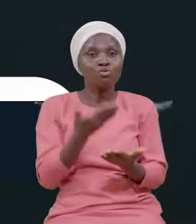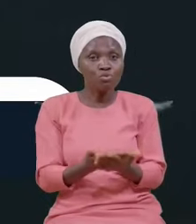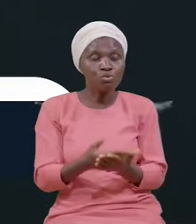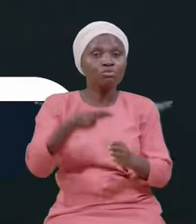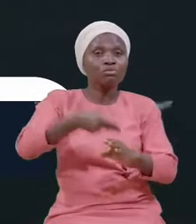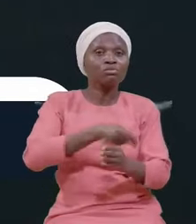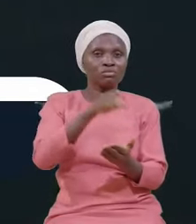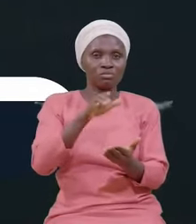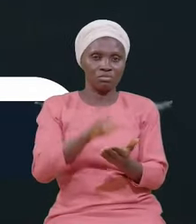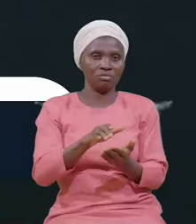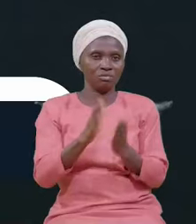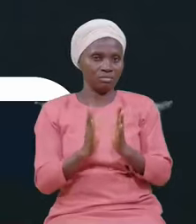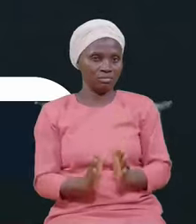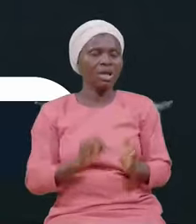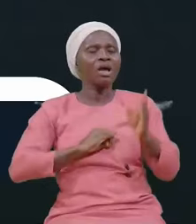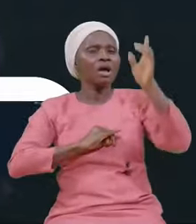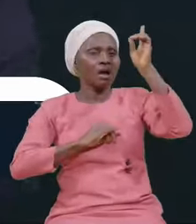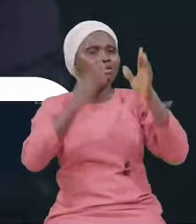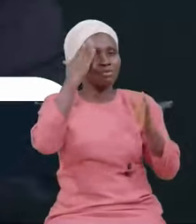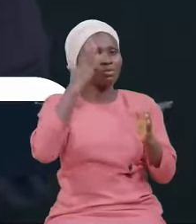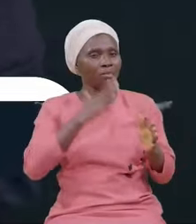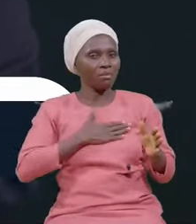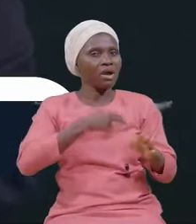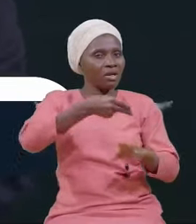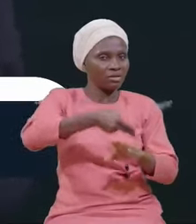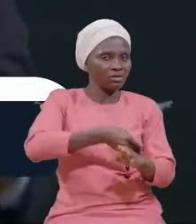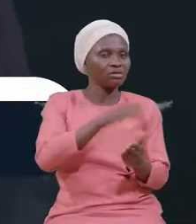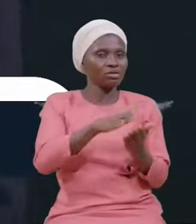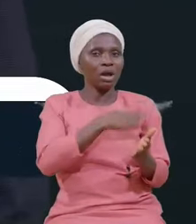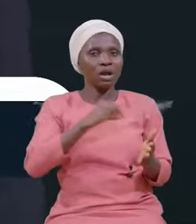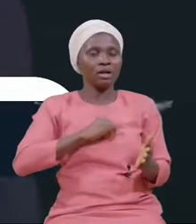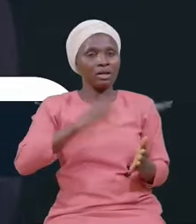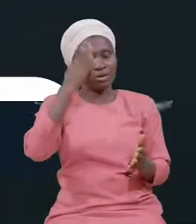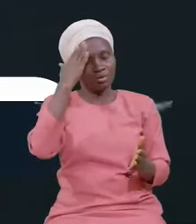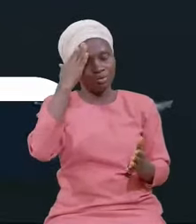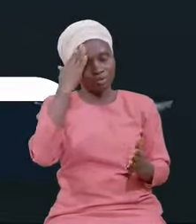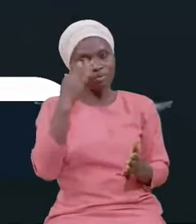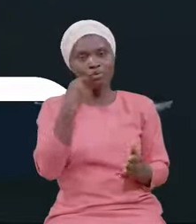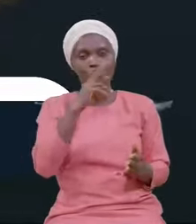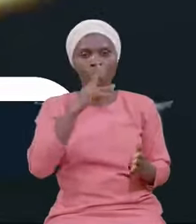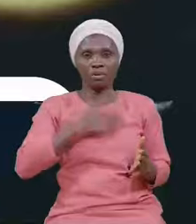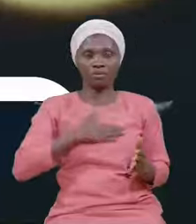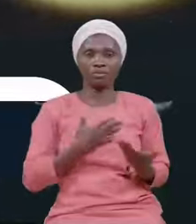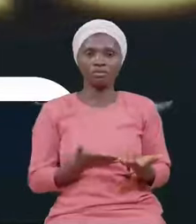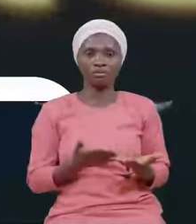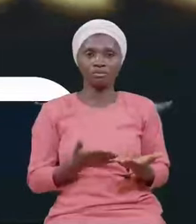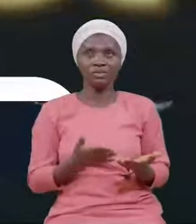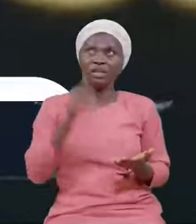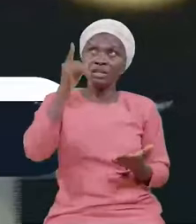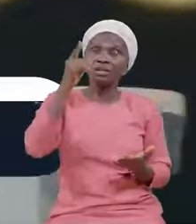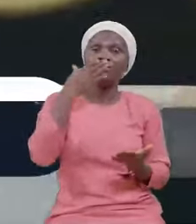je connais. Je suis le bon berger. Je connais mes brebis et elles me connaissent.